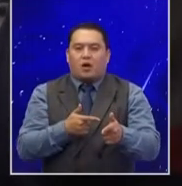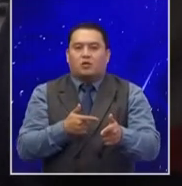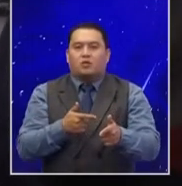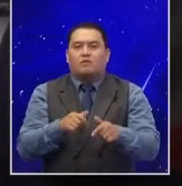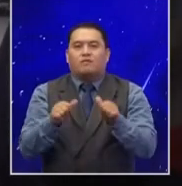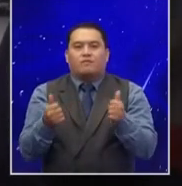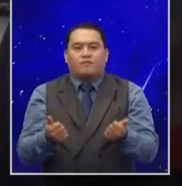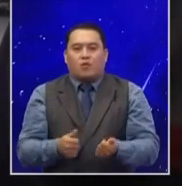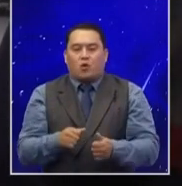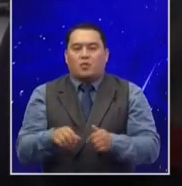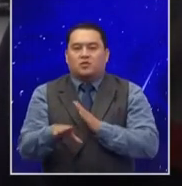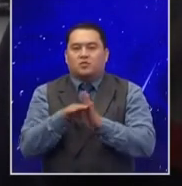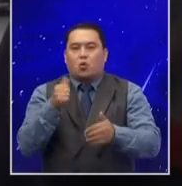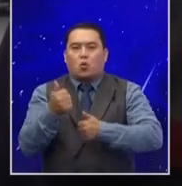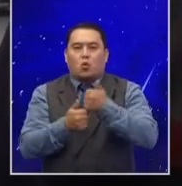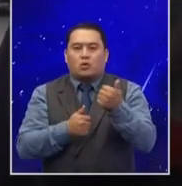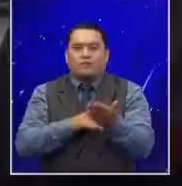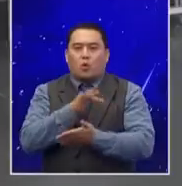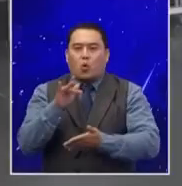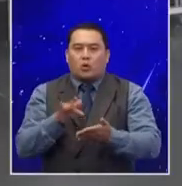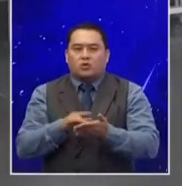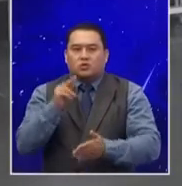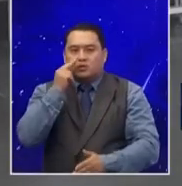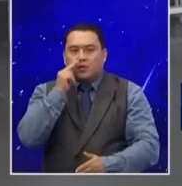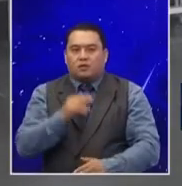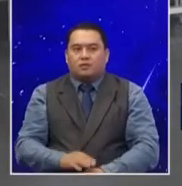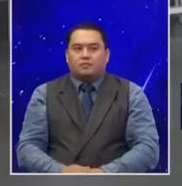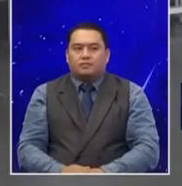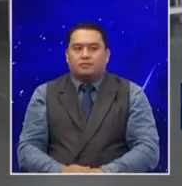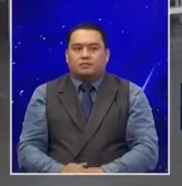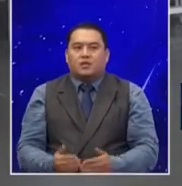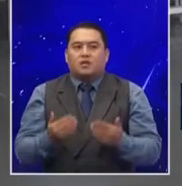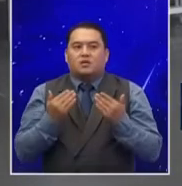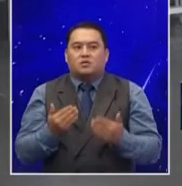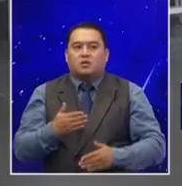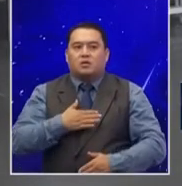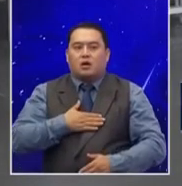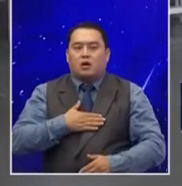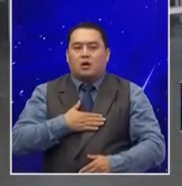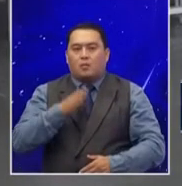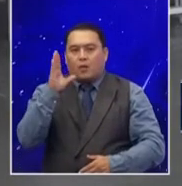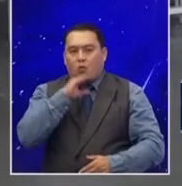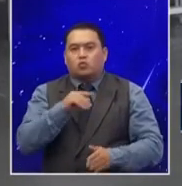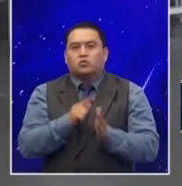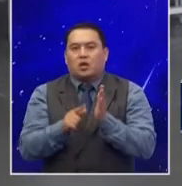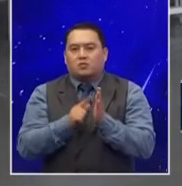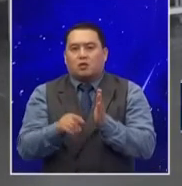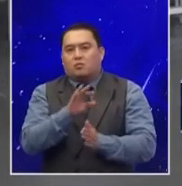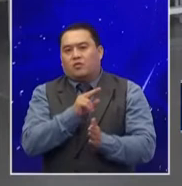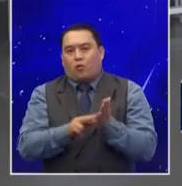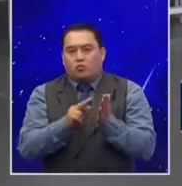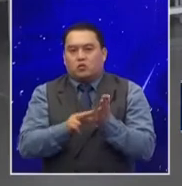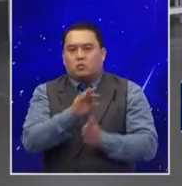прибыли со сборов из города Чимкент. В настоящее время в хорошем форме, могу сказать. 70%, где-то